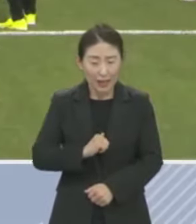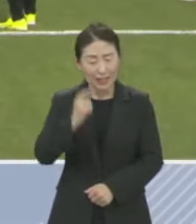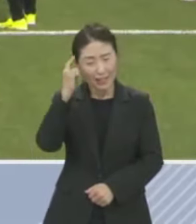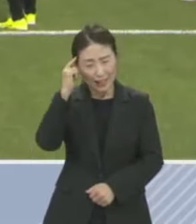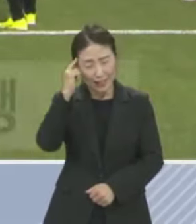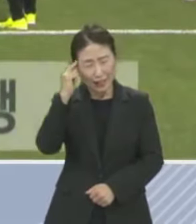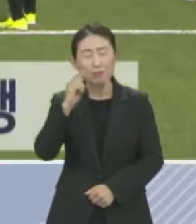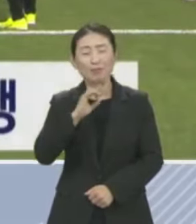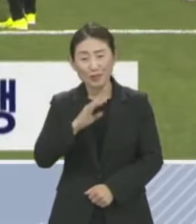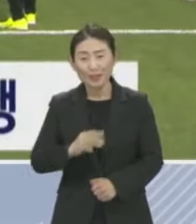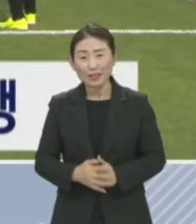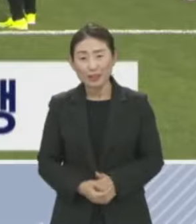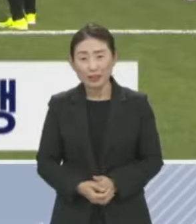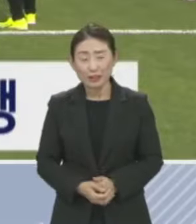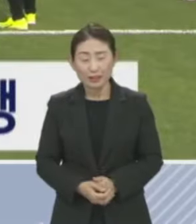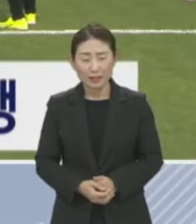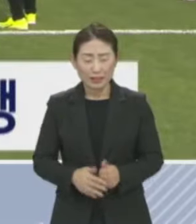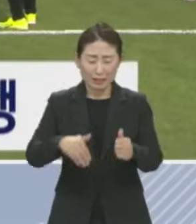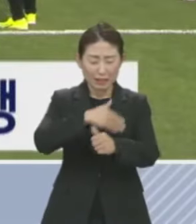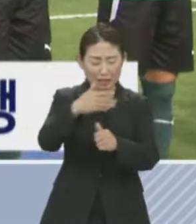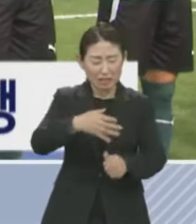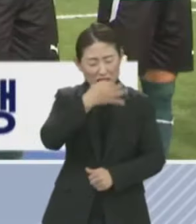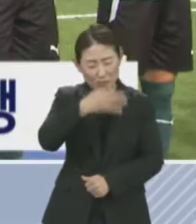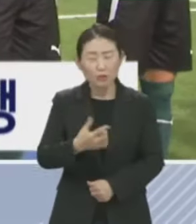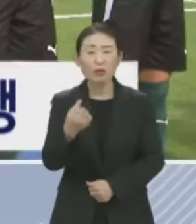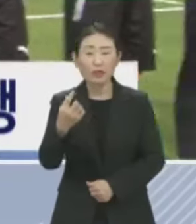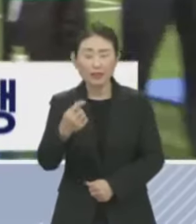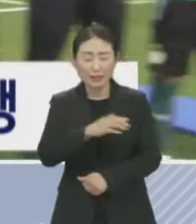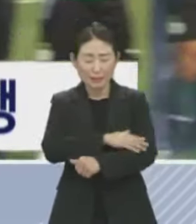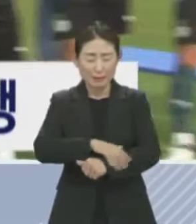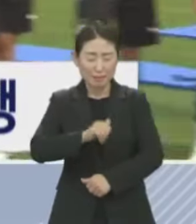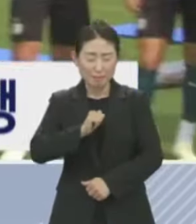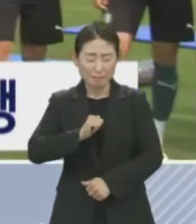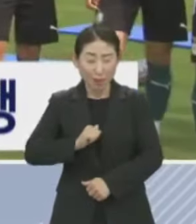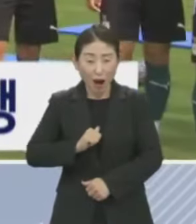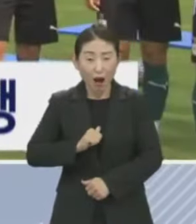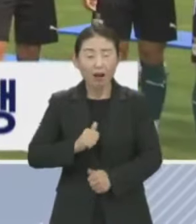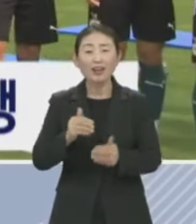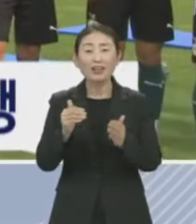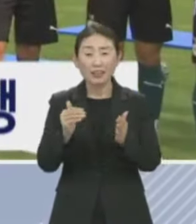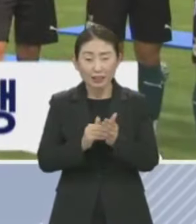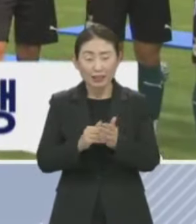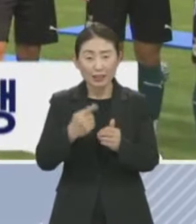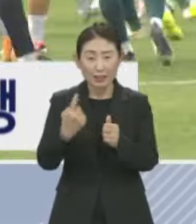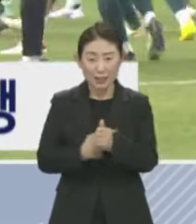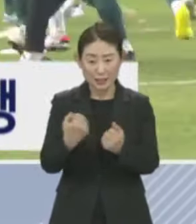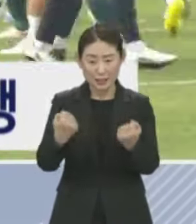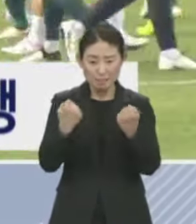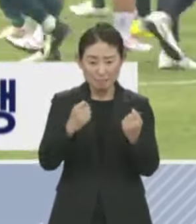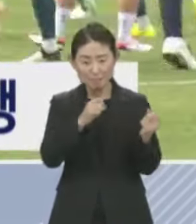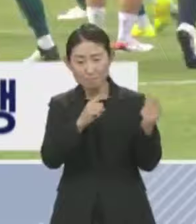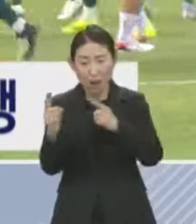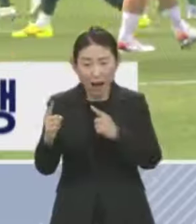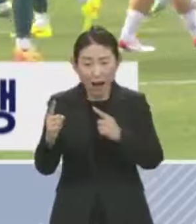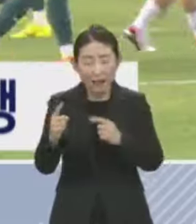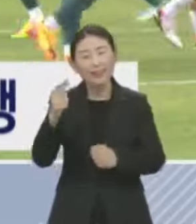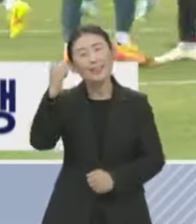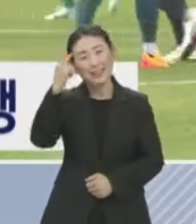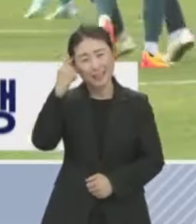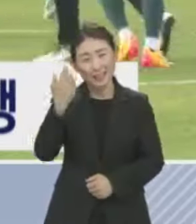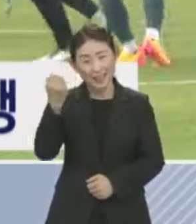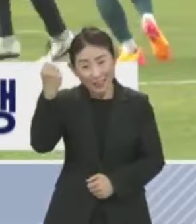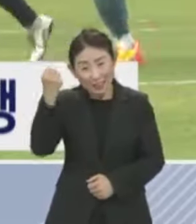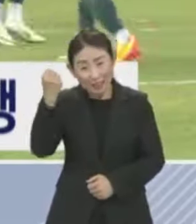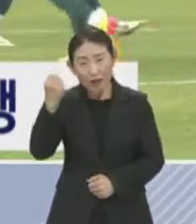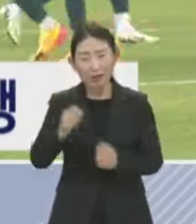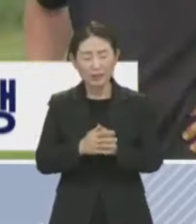좀 많았습니다. 그 시기를 어려운 시기를 잘 견뎌내면 우리가 또 새로운 그 동력을 얻을 수 있다는 판단하에서